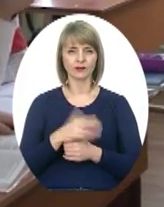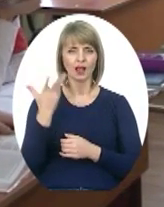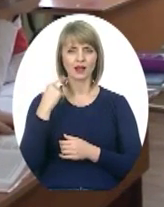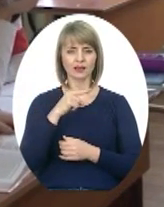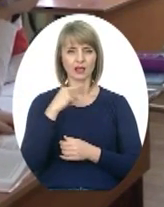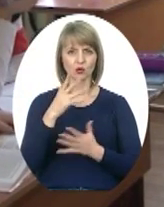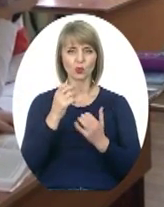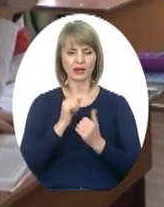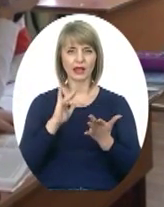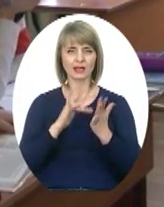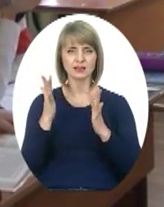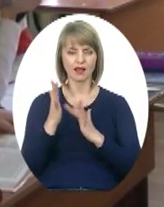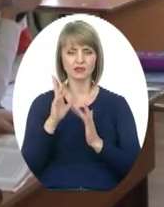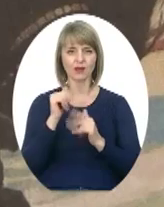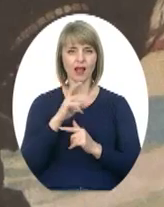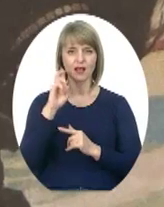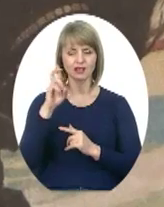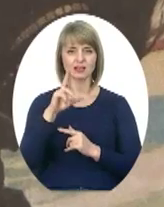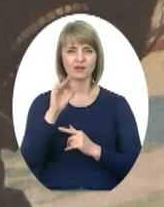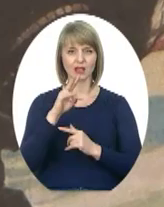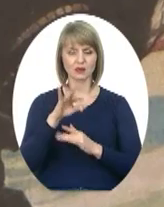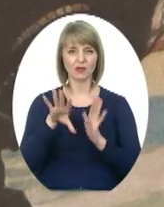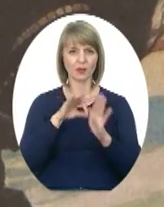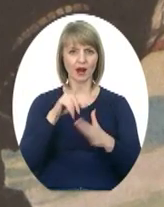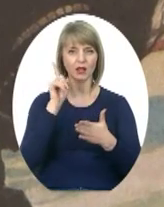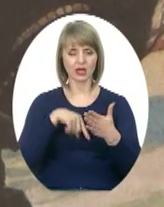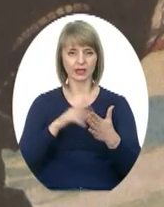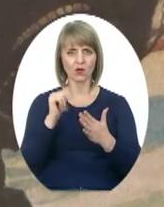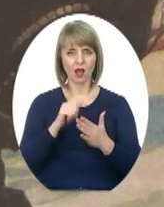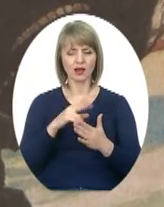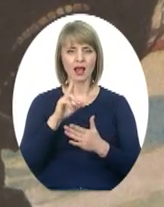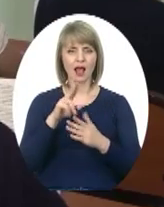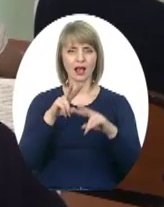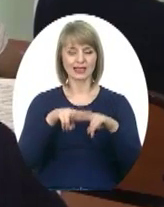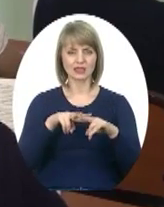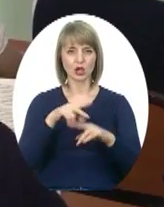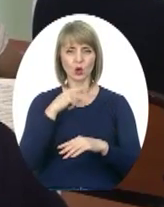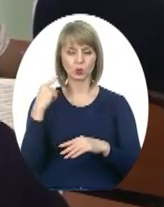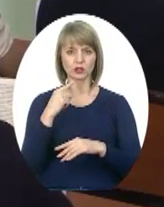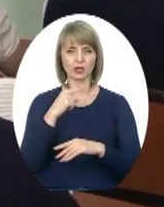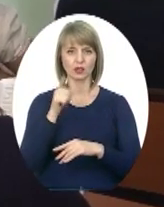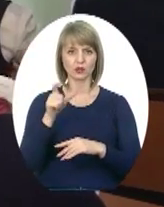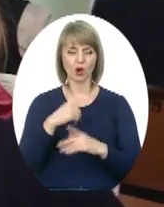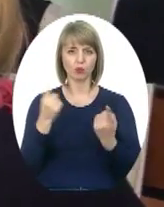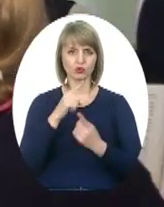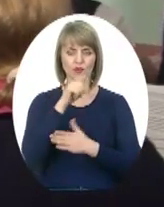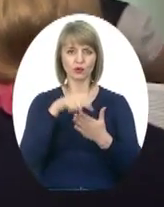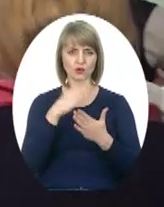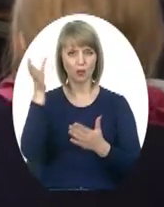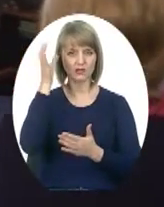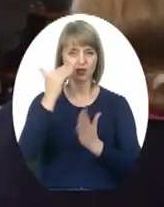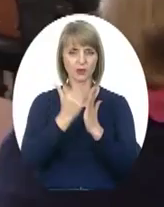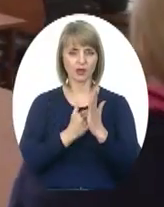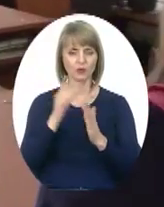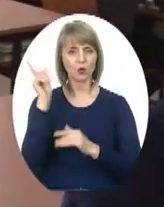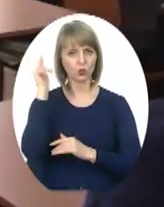Когда на Руси приняли христианство, как князь Владимир выбирал религию, как крестили русских людей? Обычные вопросы образовательной программы, но